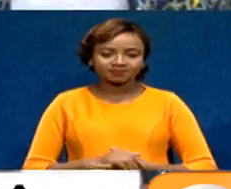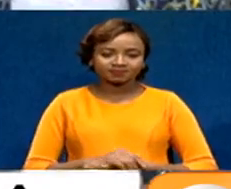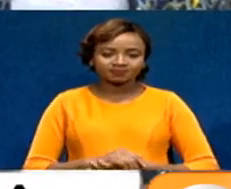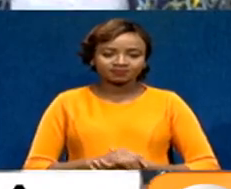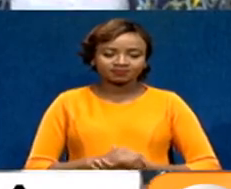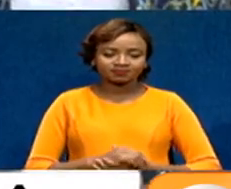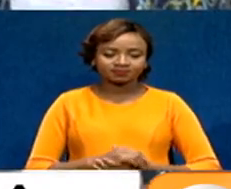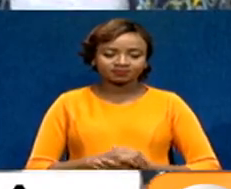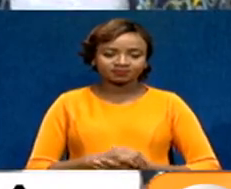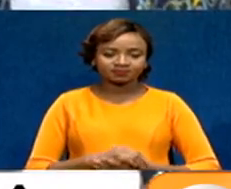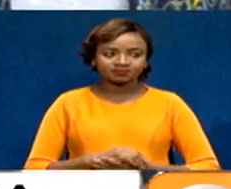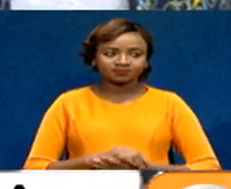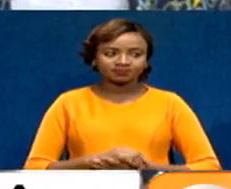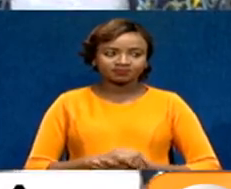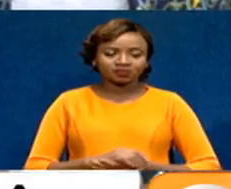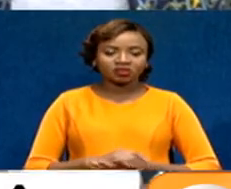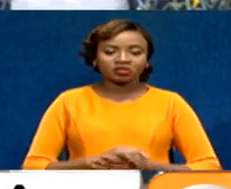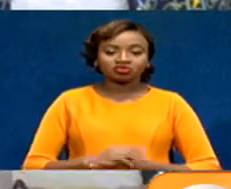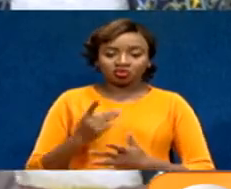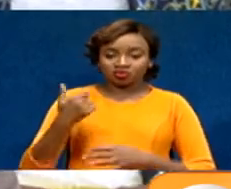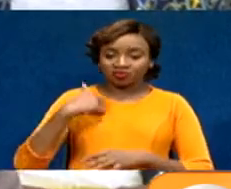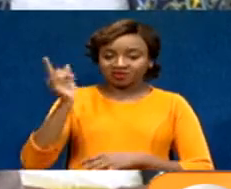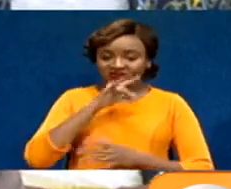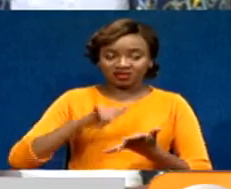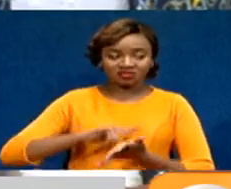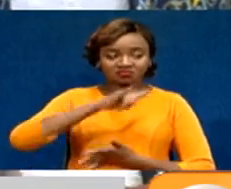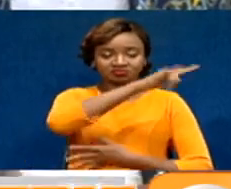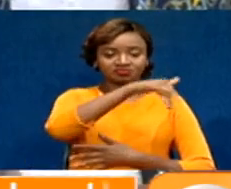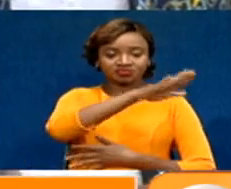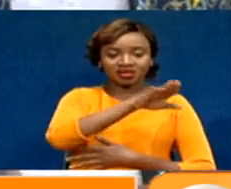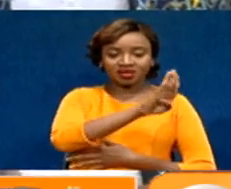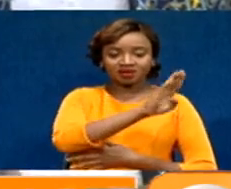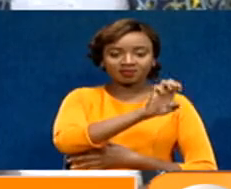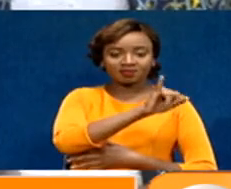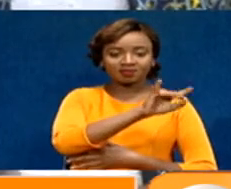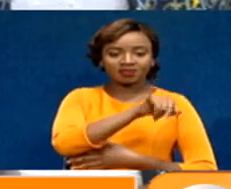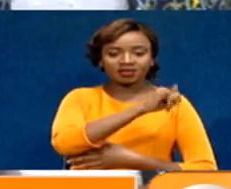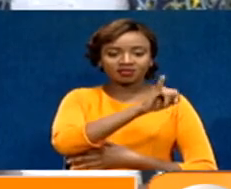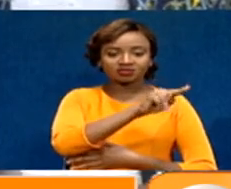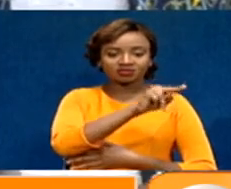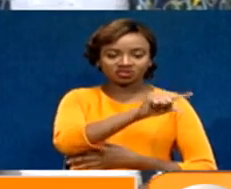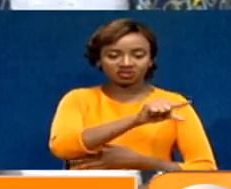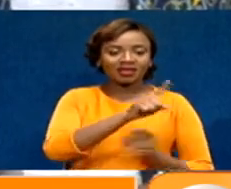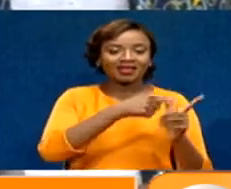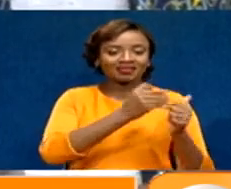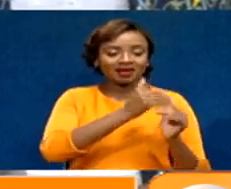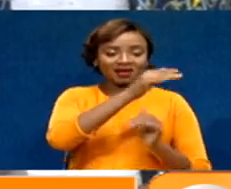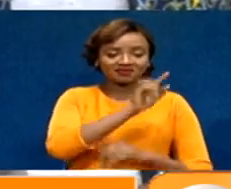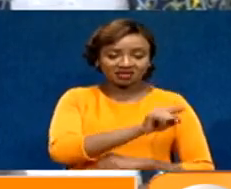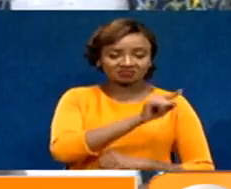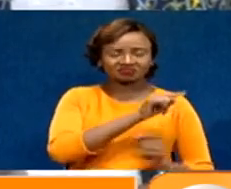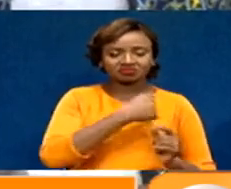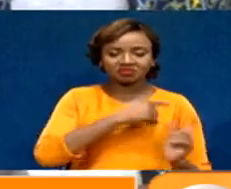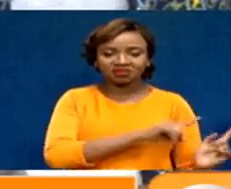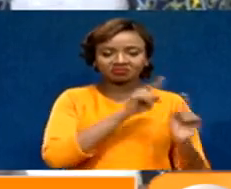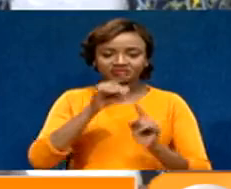After Beijing, I presented the motion of affirmative action in parliament. And on